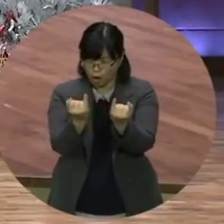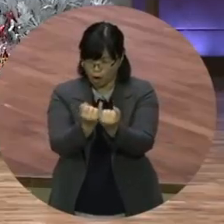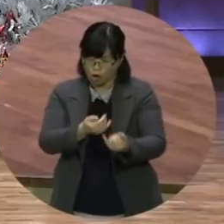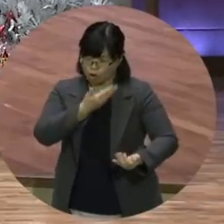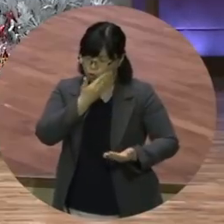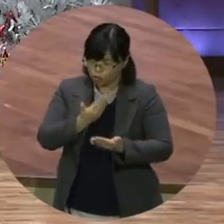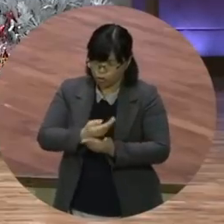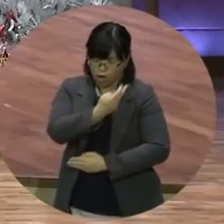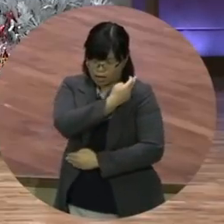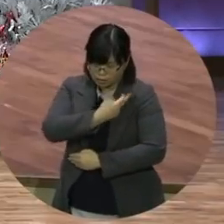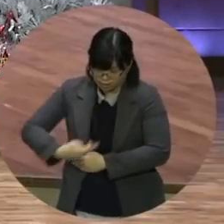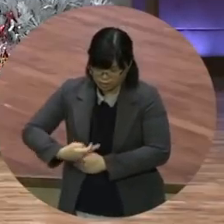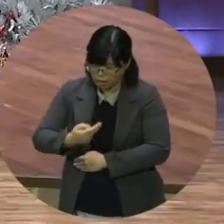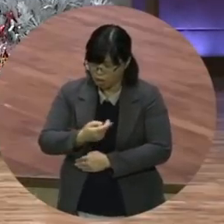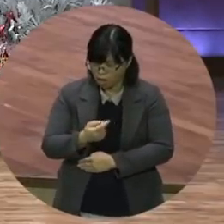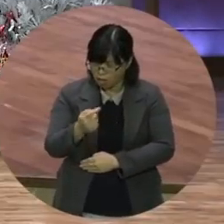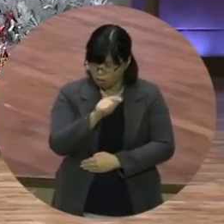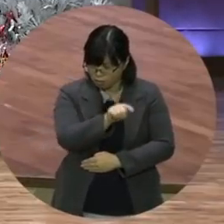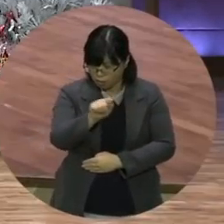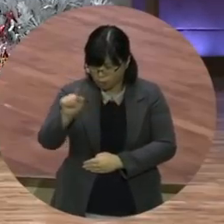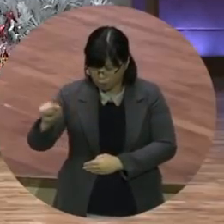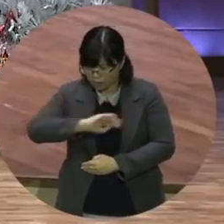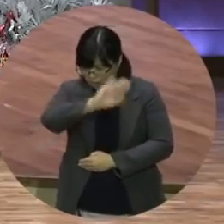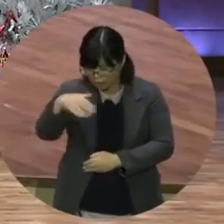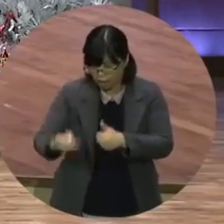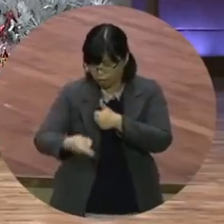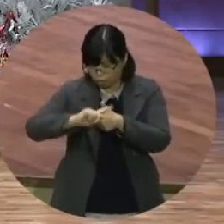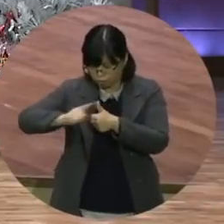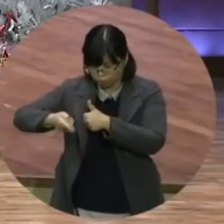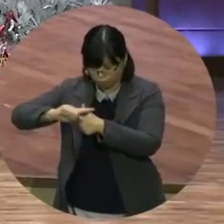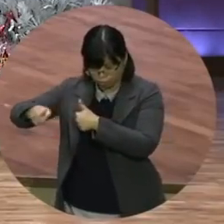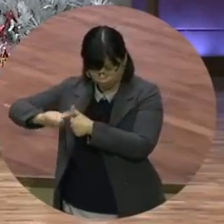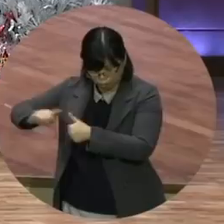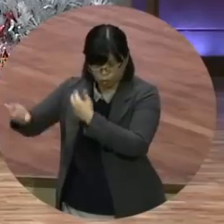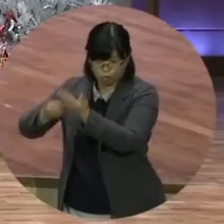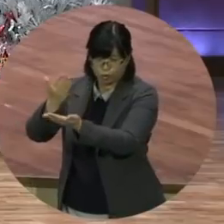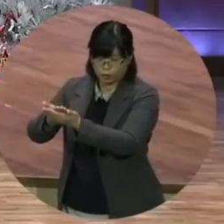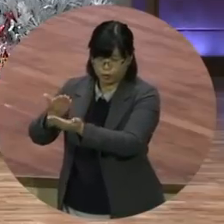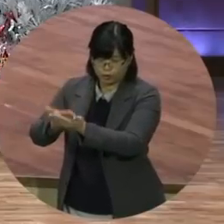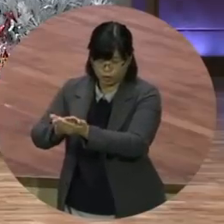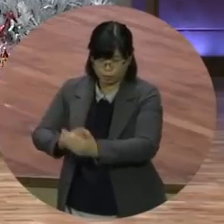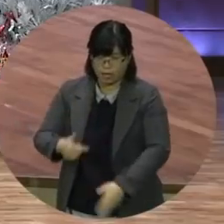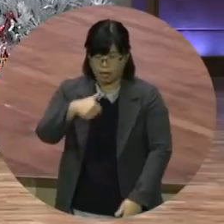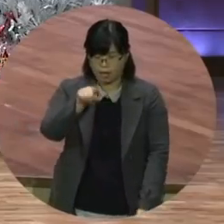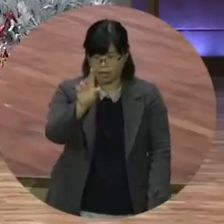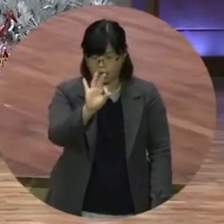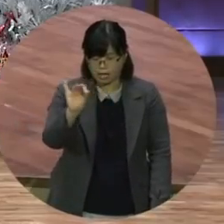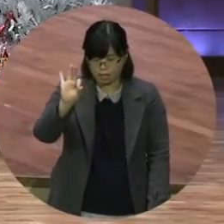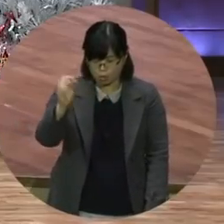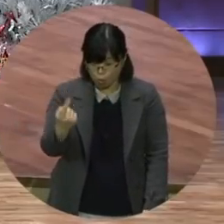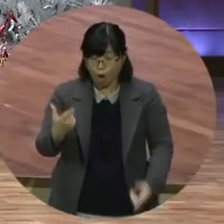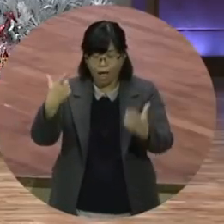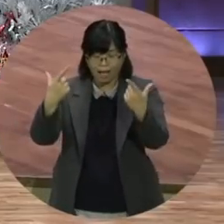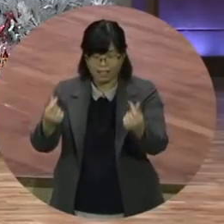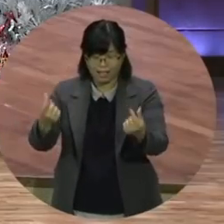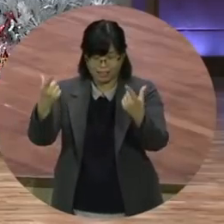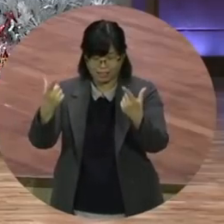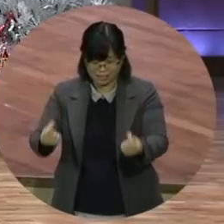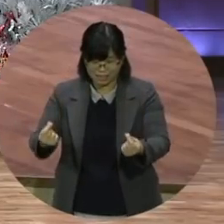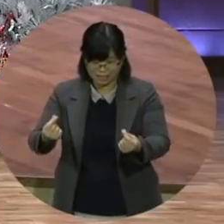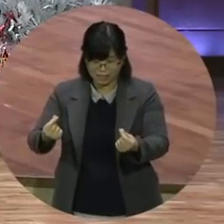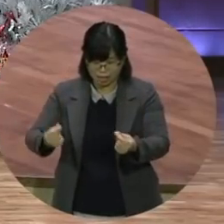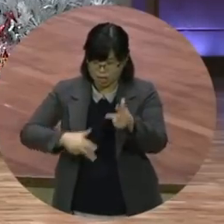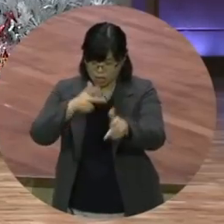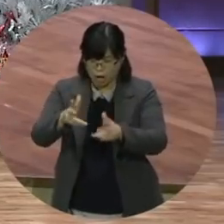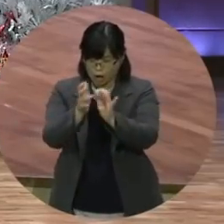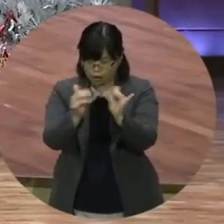같은 동역자를 붙여주시고 가이오 장로와 같은 식주인을 많이 붙여주셔서 전세계에